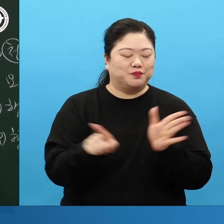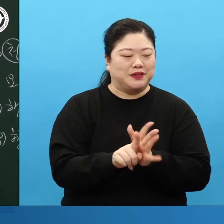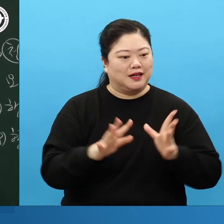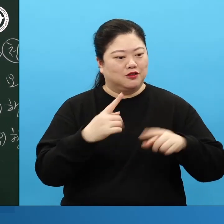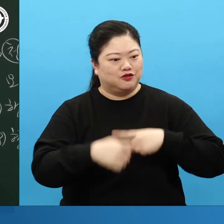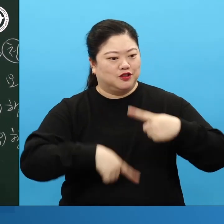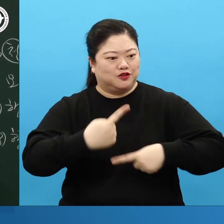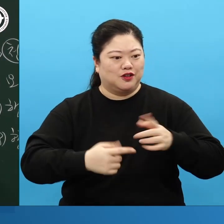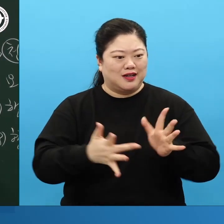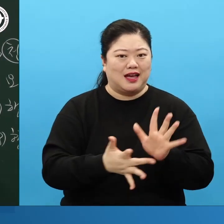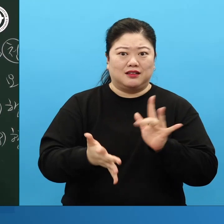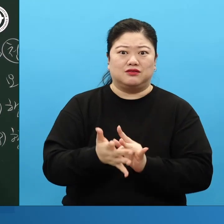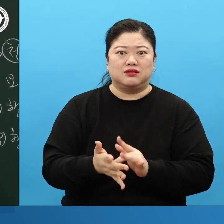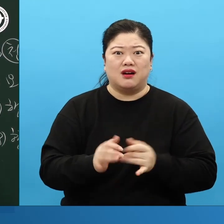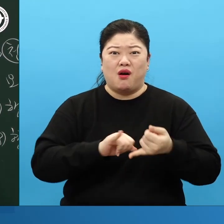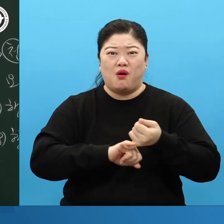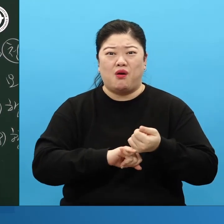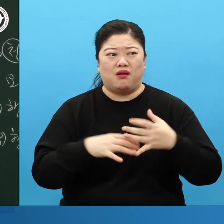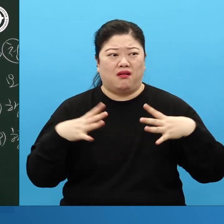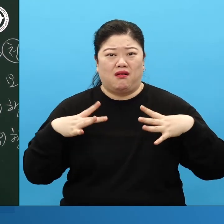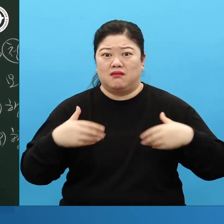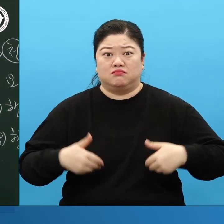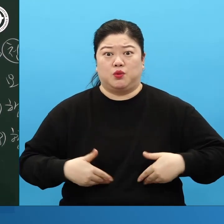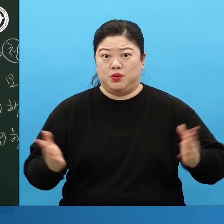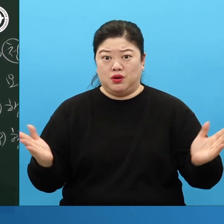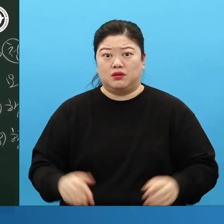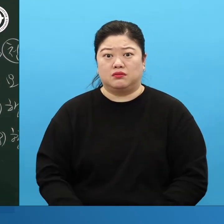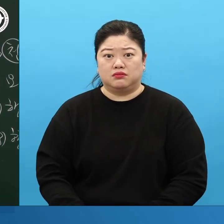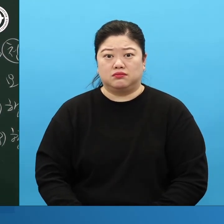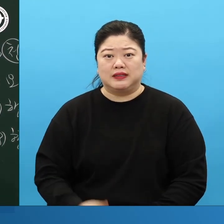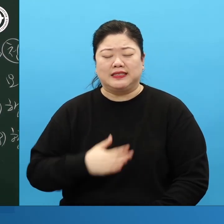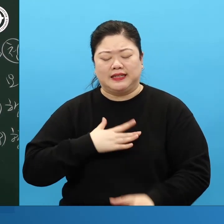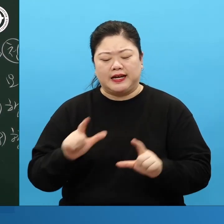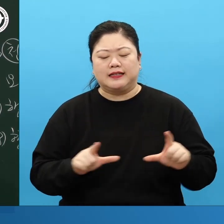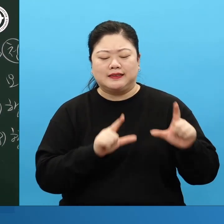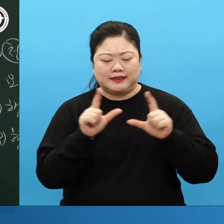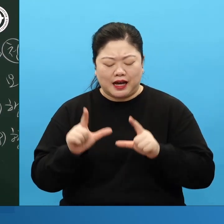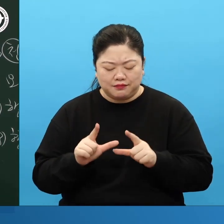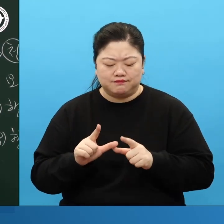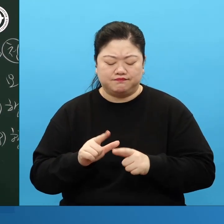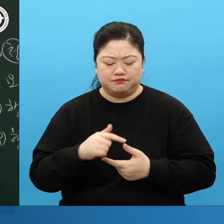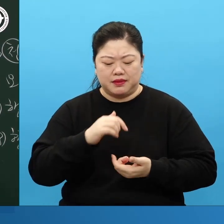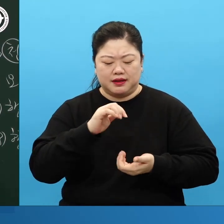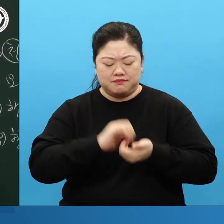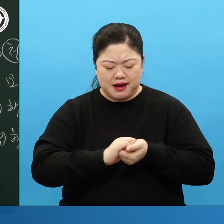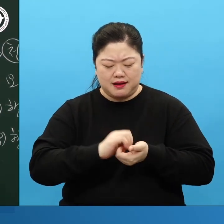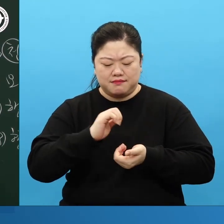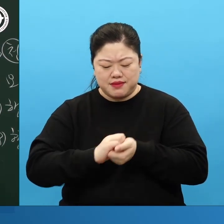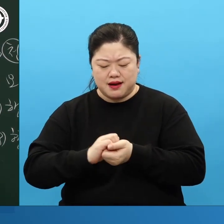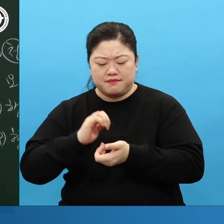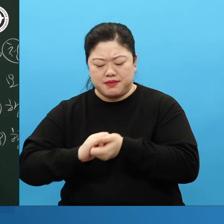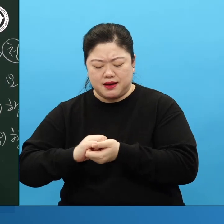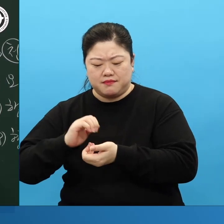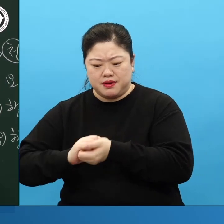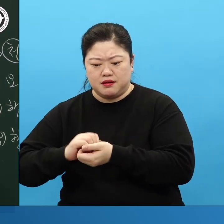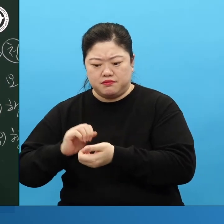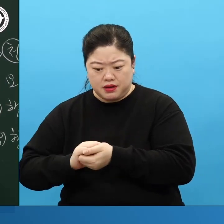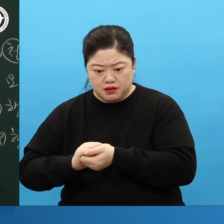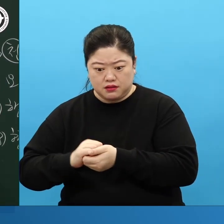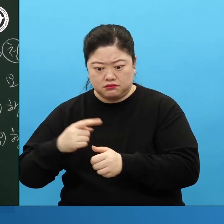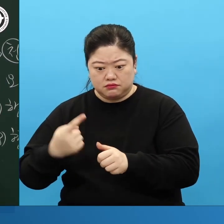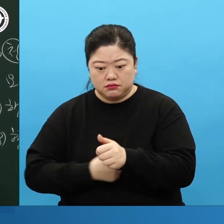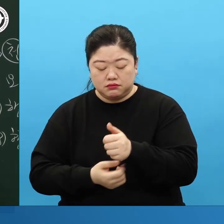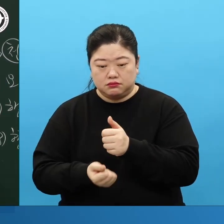Jesús, tendrán respuestas. 그러면 이제 그 사람들에게 복음 전해주면 돼요. Y así podrán predicar el evangelio a esas personas. 또 이상하게 힘든 일을